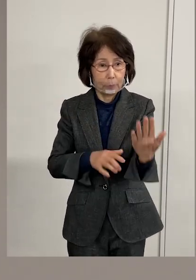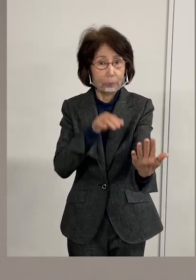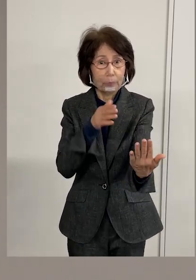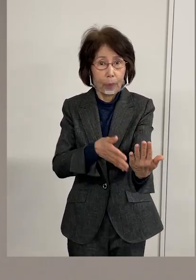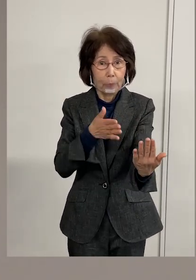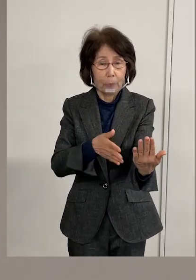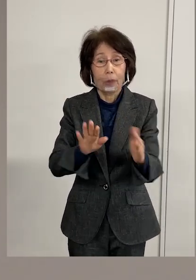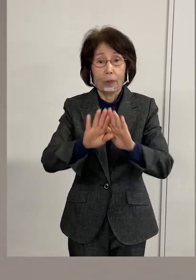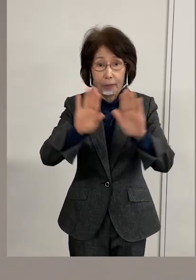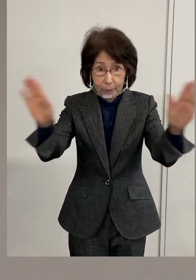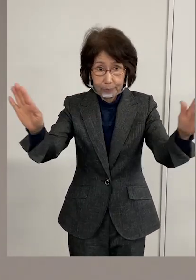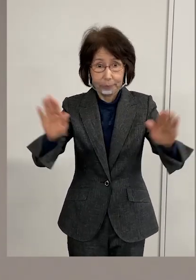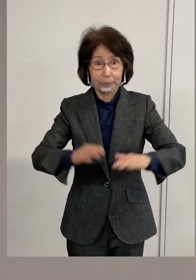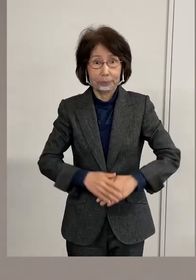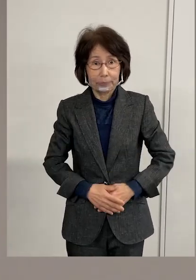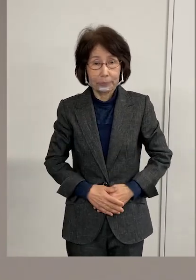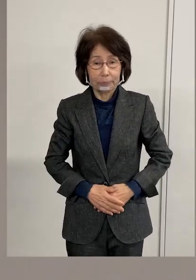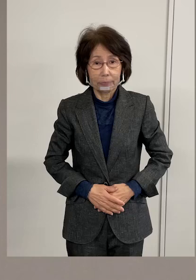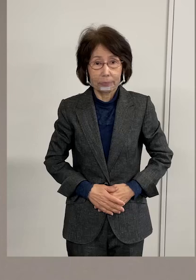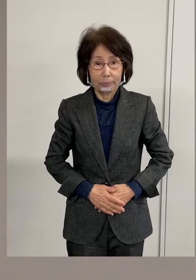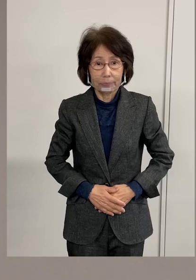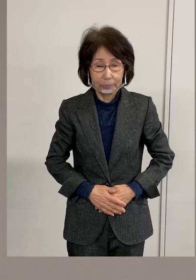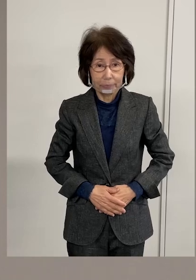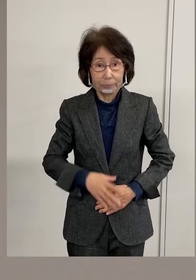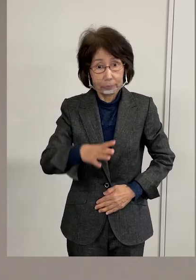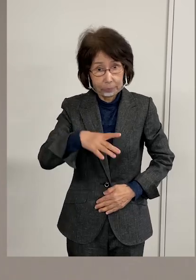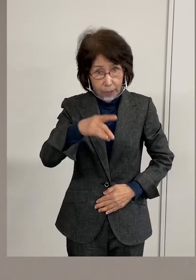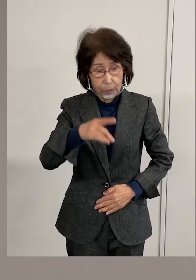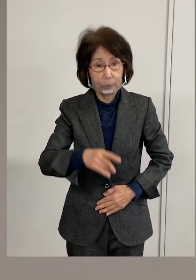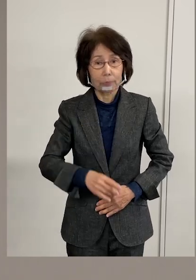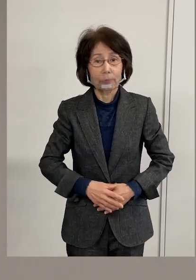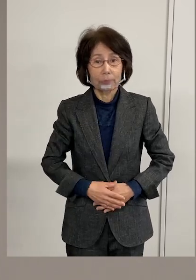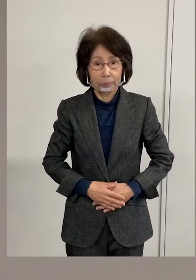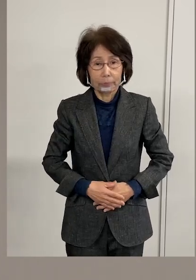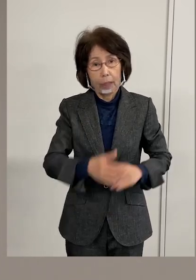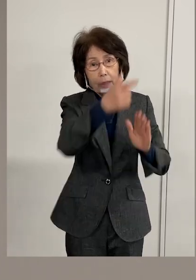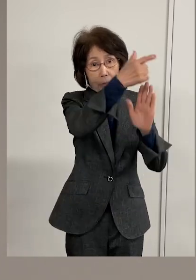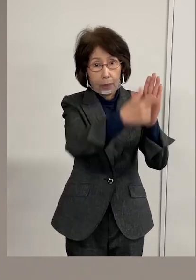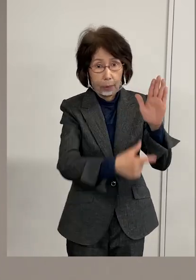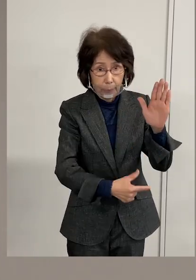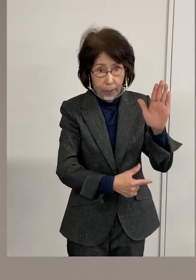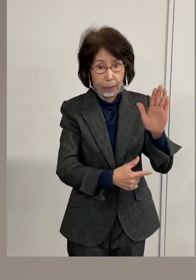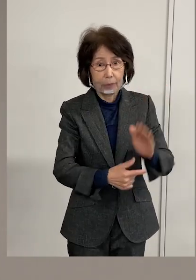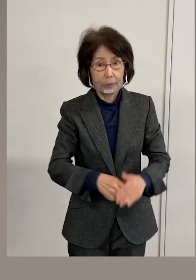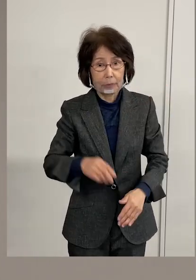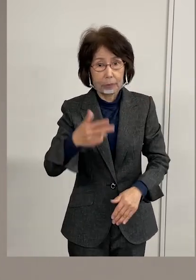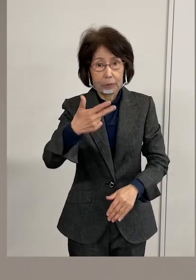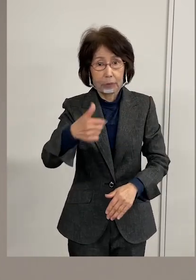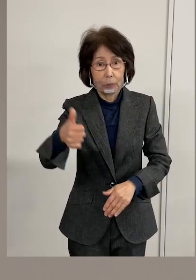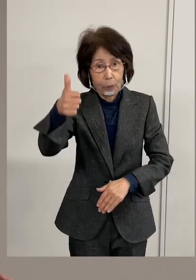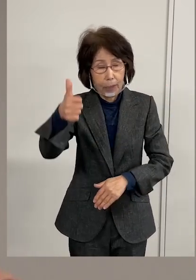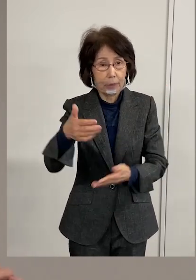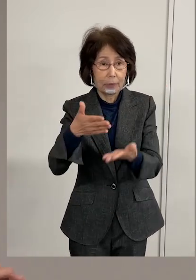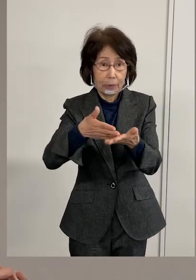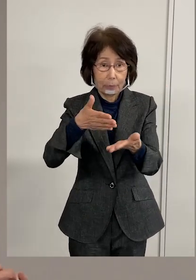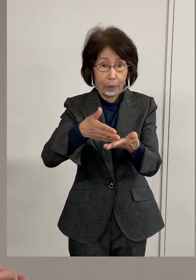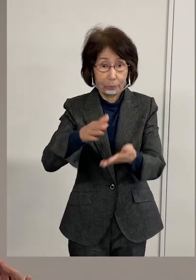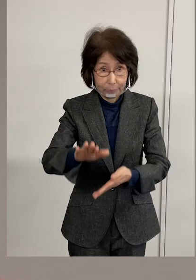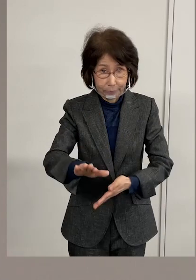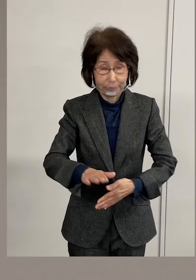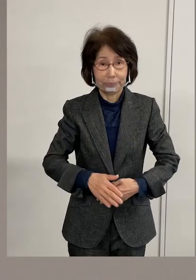。それでは最初にお示しをさせていただいておりますテーマについて市長からご説明をさせていただきます